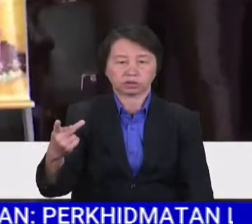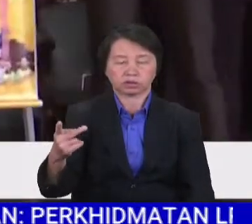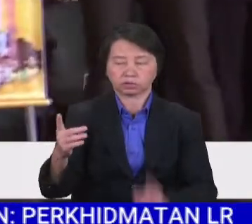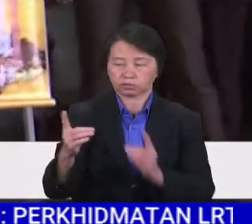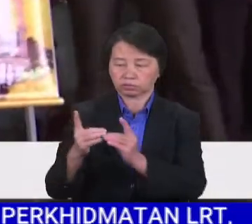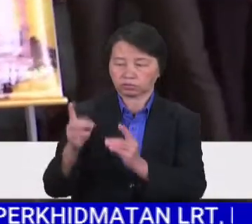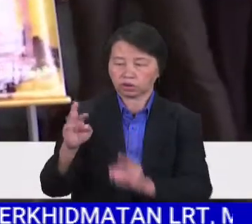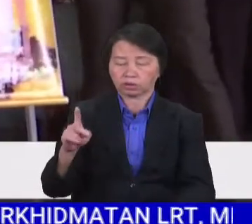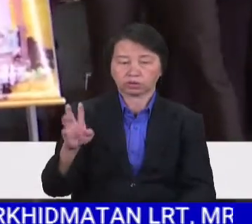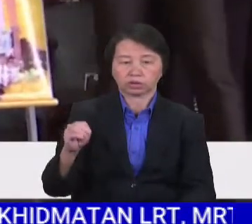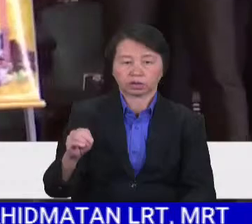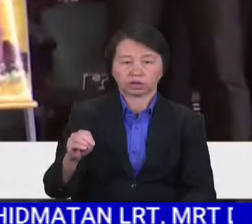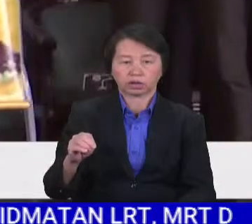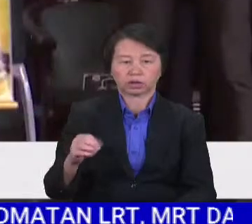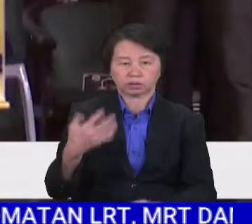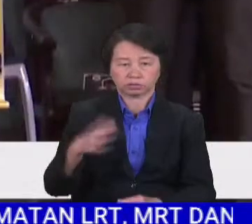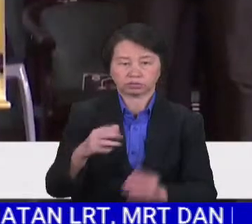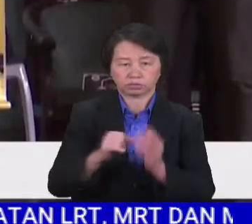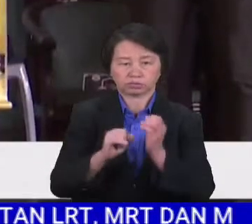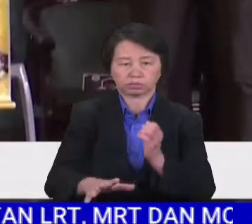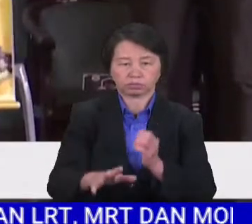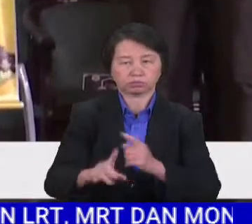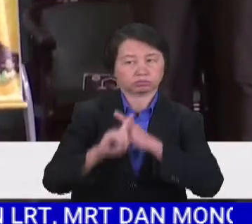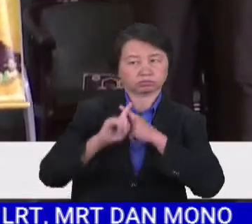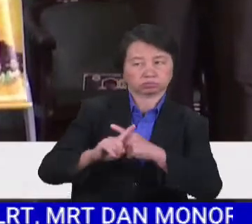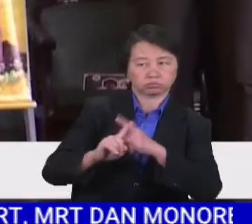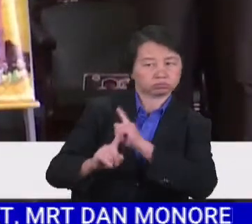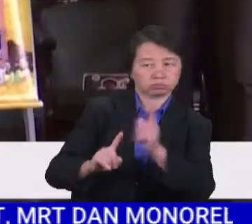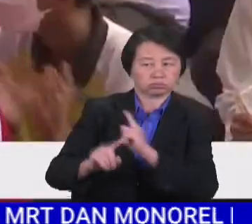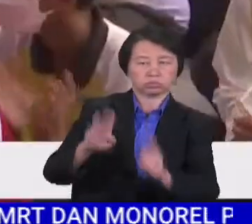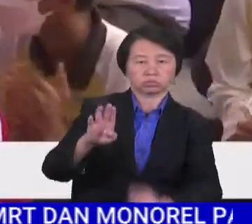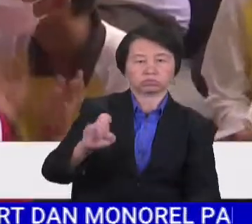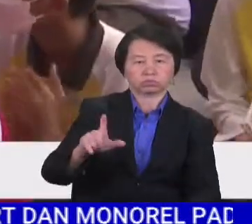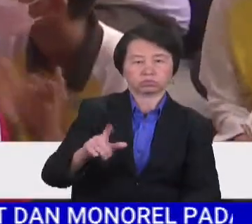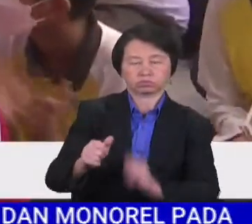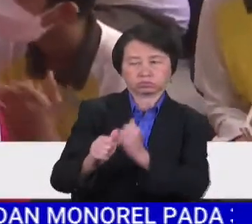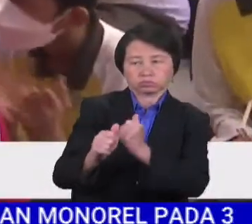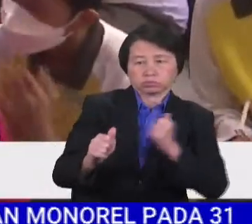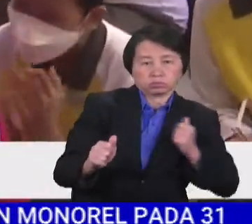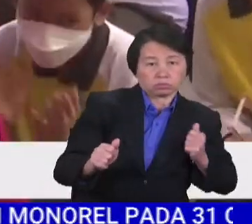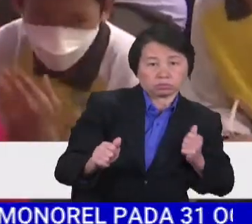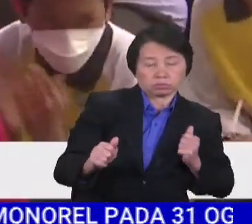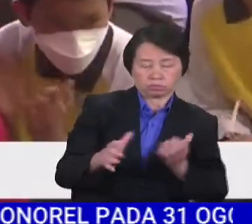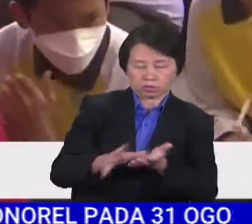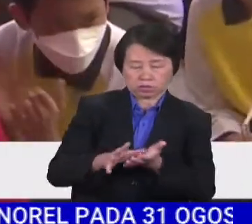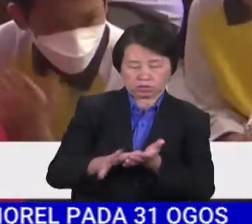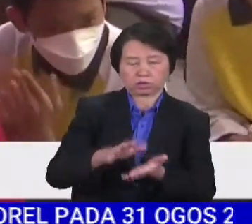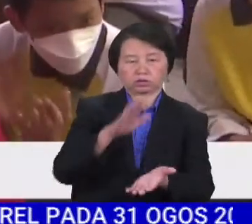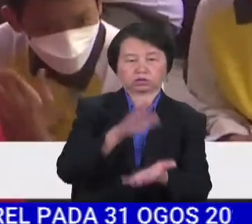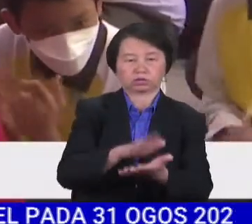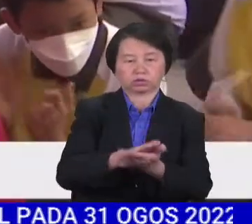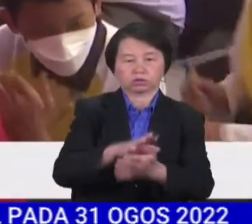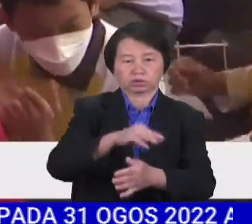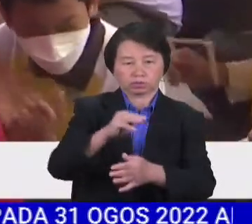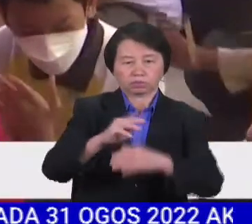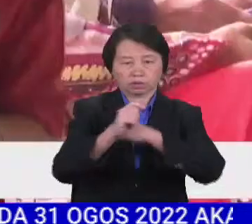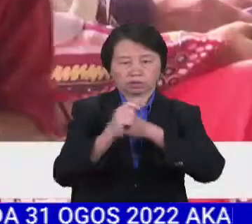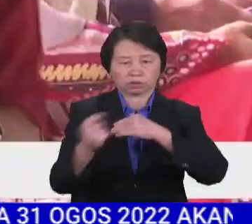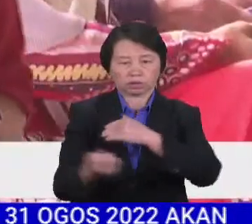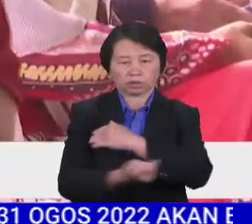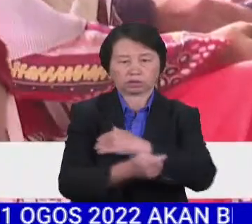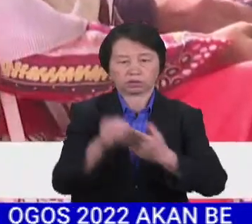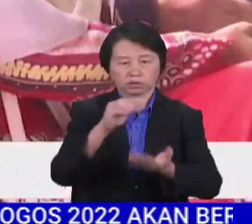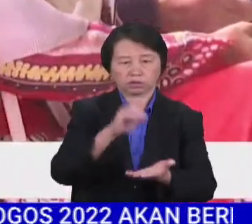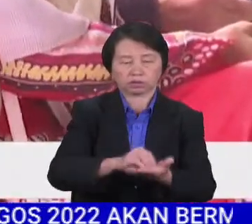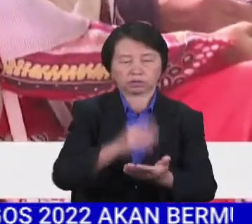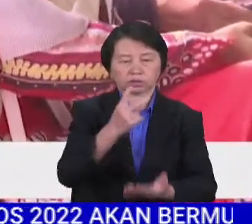ditemui arti m semasa meresmikan Champion anti bully dan pencegahan dadah peringkat sekolah menengah kebangsaan Taman Tun Fuad